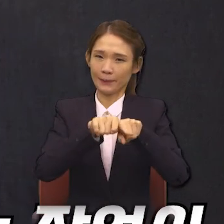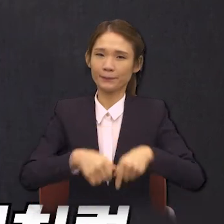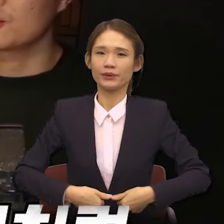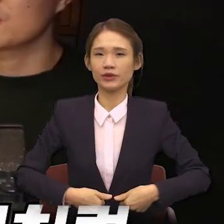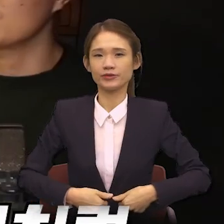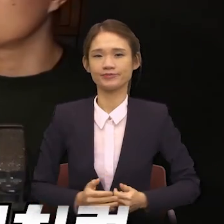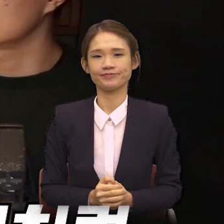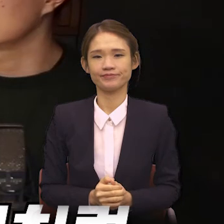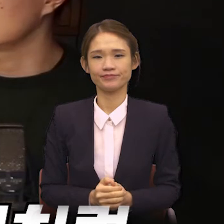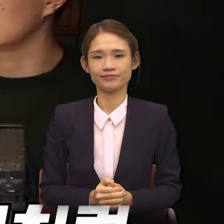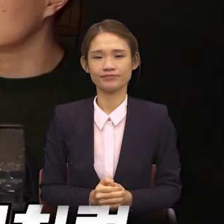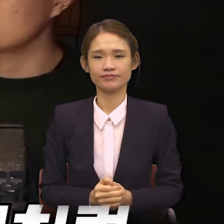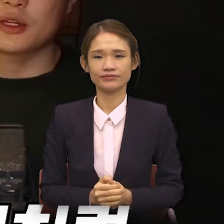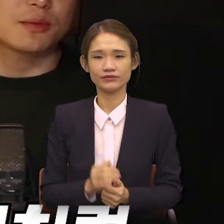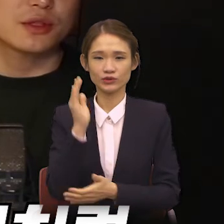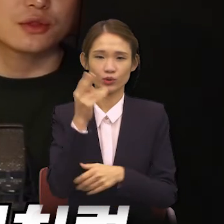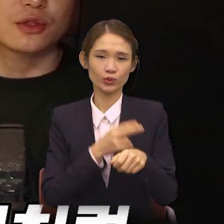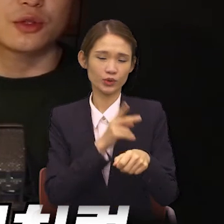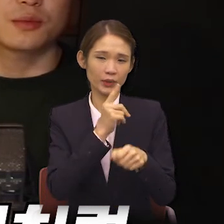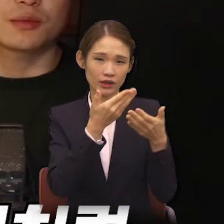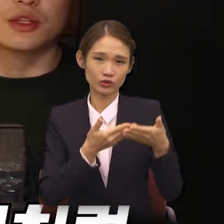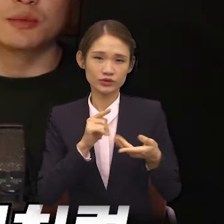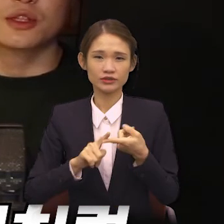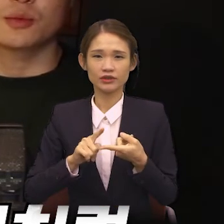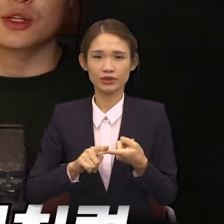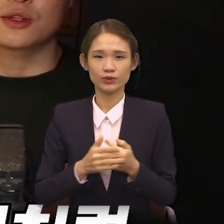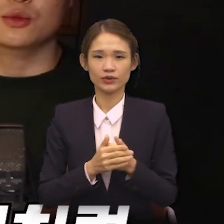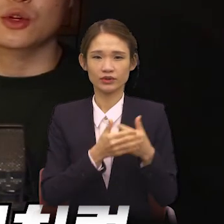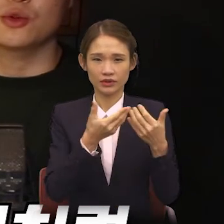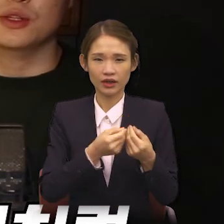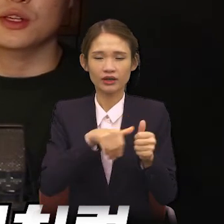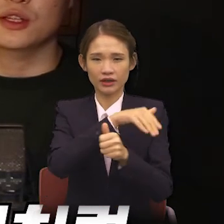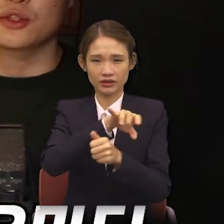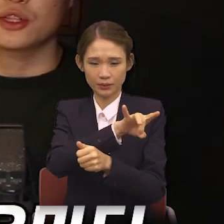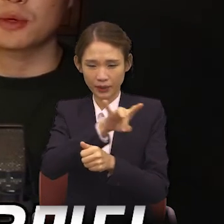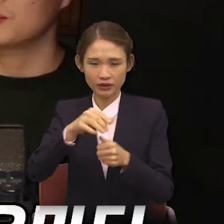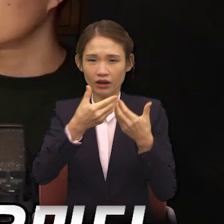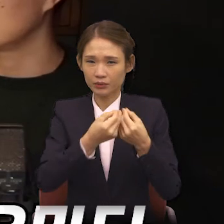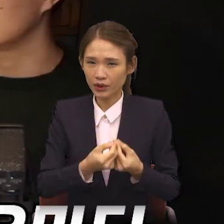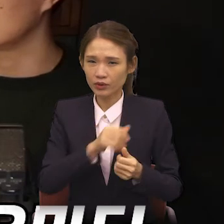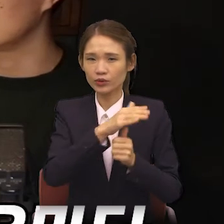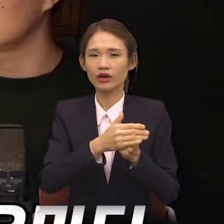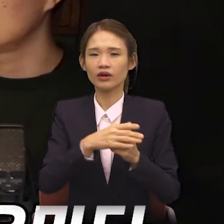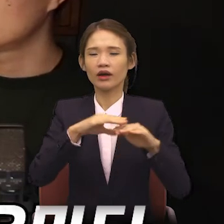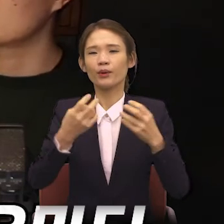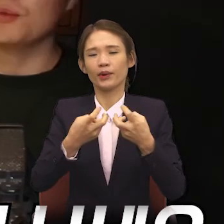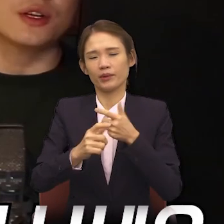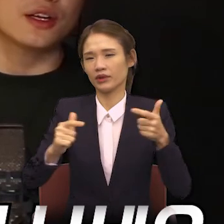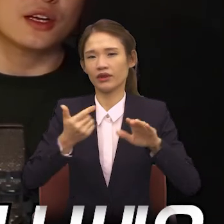그런 생각입니다. 이렇게 교수님이 말씀하신 것처럼 케이스마다 너무 다르고 경우마다 대처해야 되는 방법들이